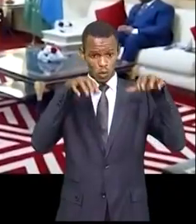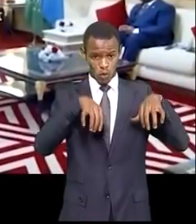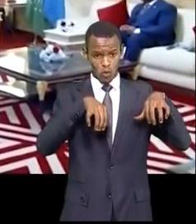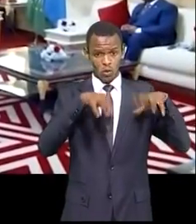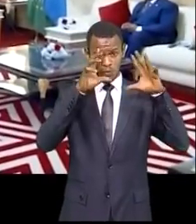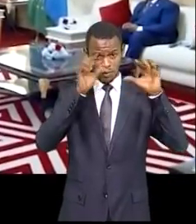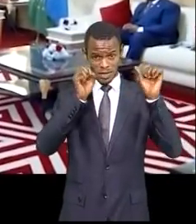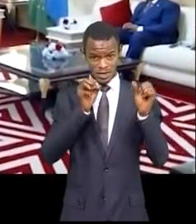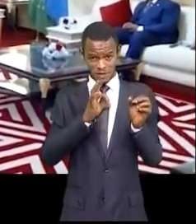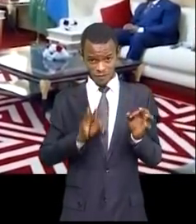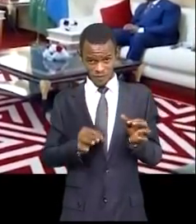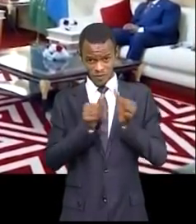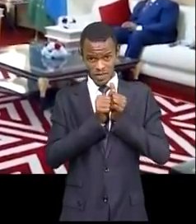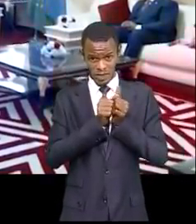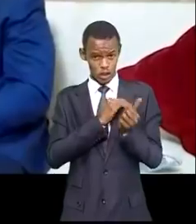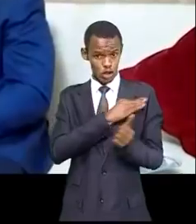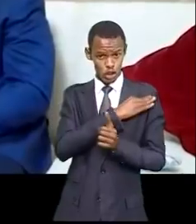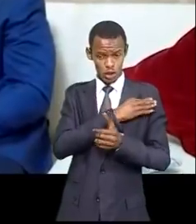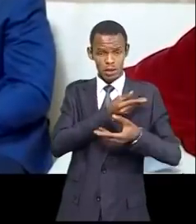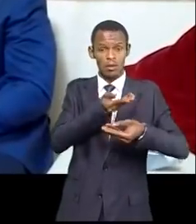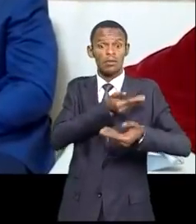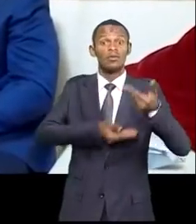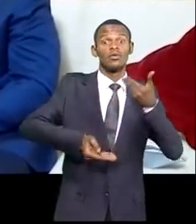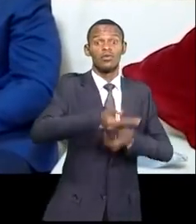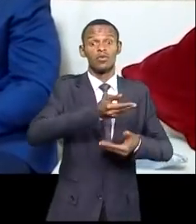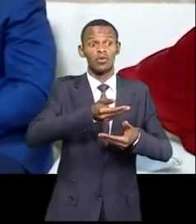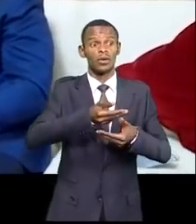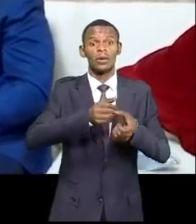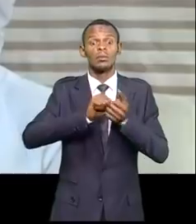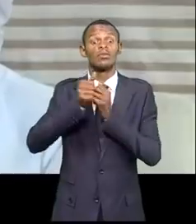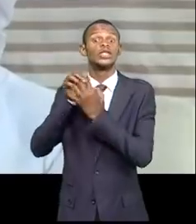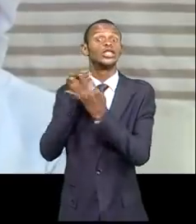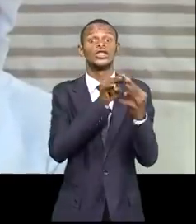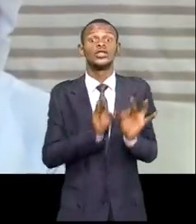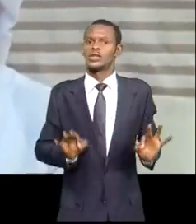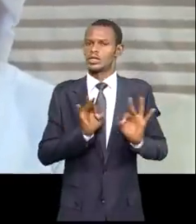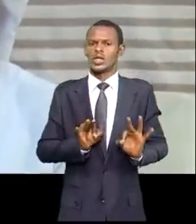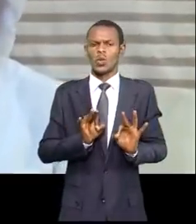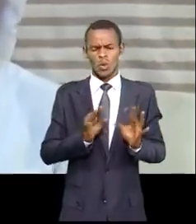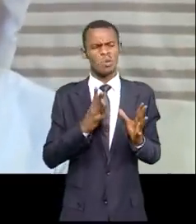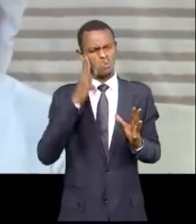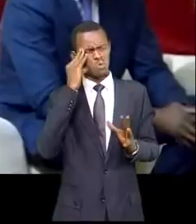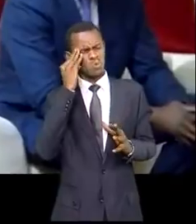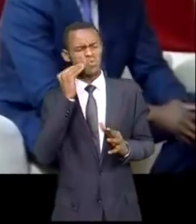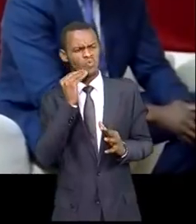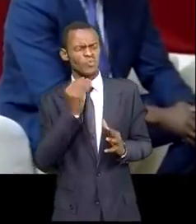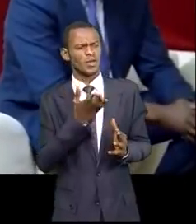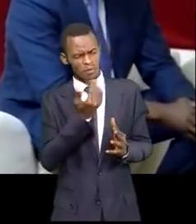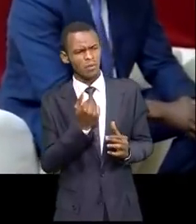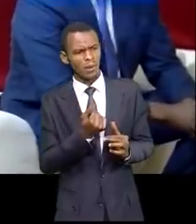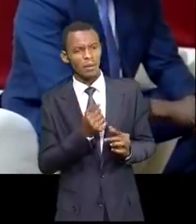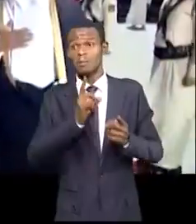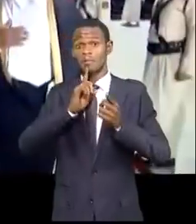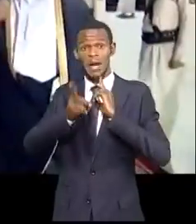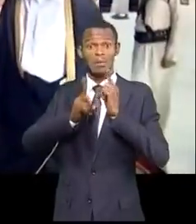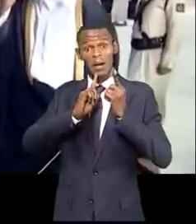de la non-violence et le support pour la mise en place de partenariat avec la rdc dont les secteurs de l'éducation a sion est la culture